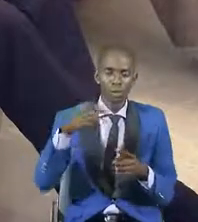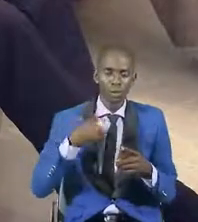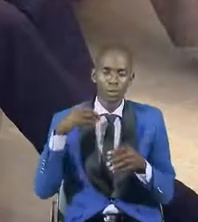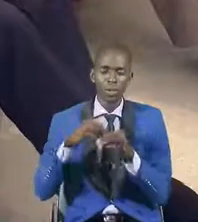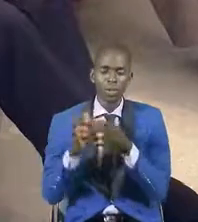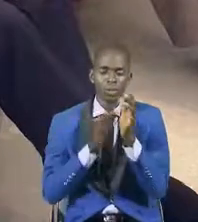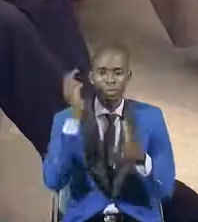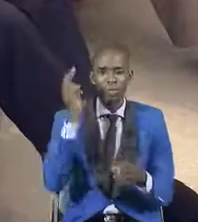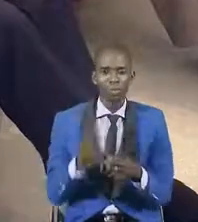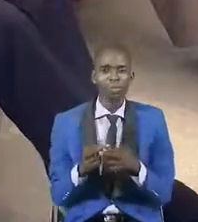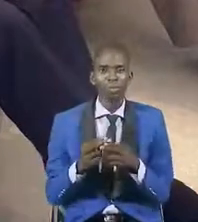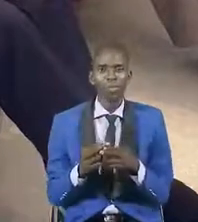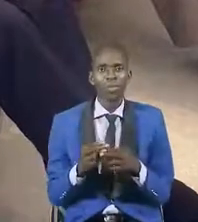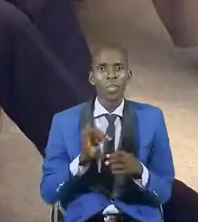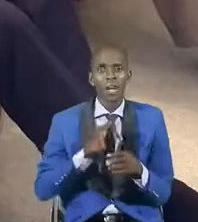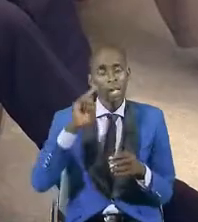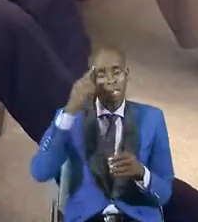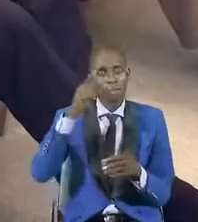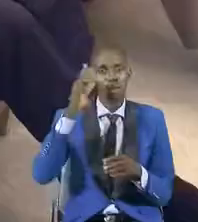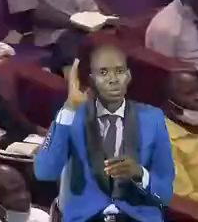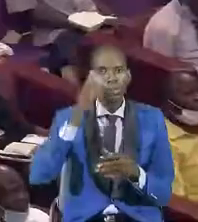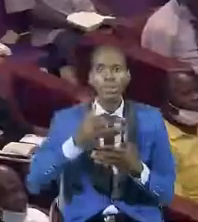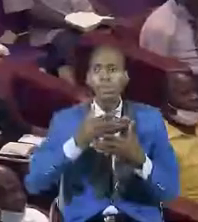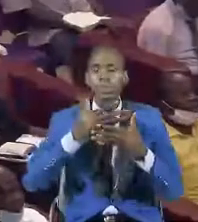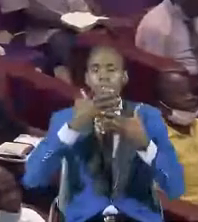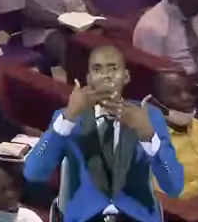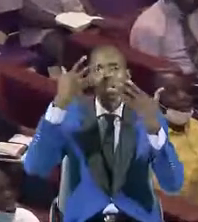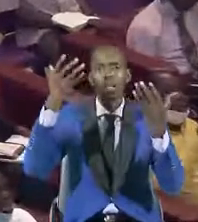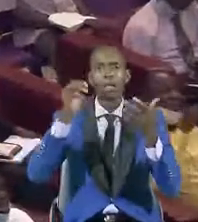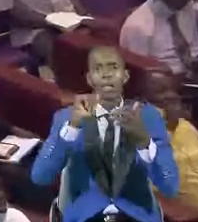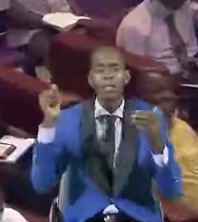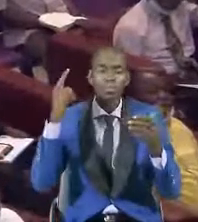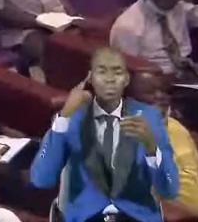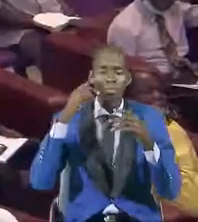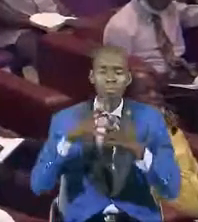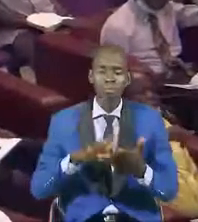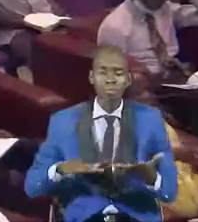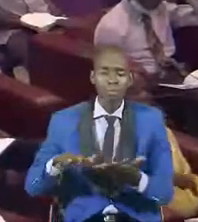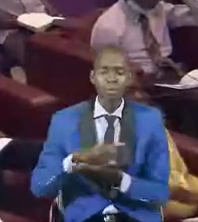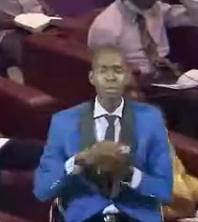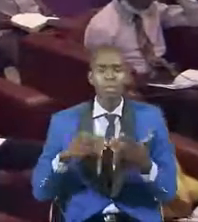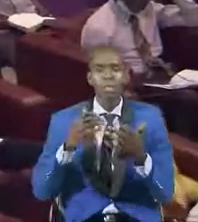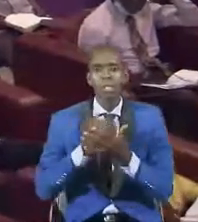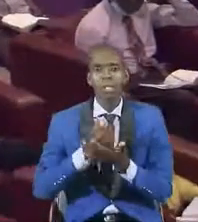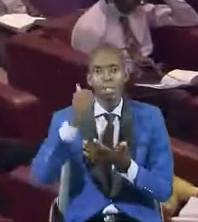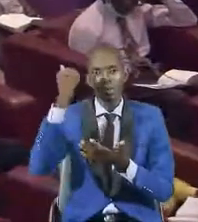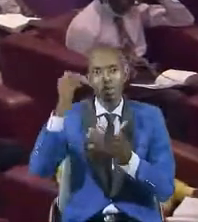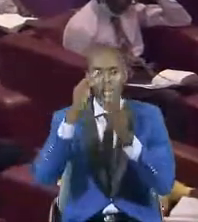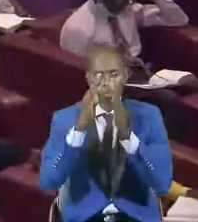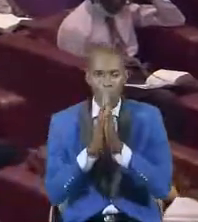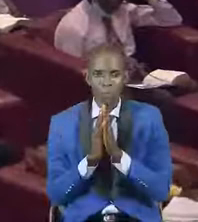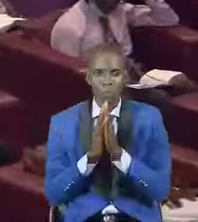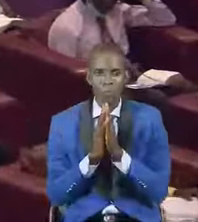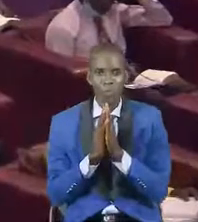le Seigneur vous donnera les dons au nom de Jésus-Christ. Je crois que vous allez donner un amen